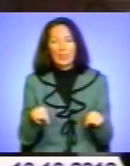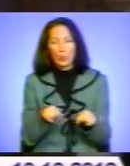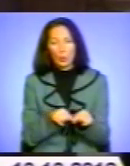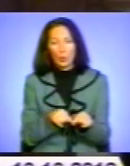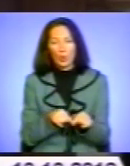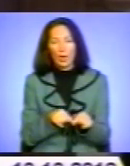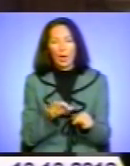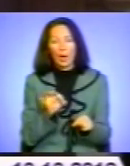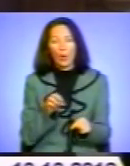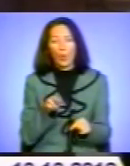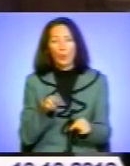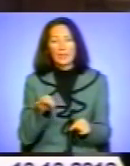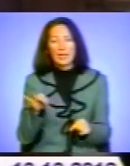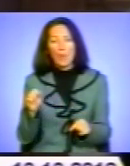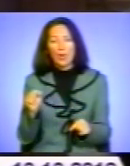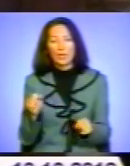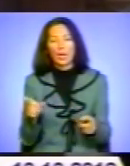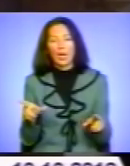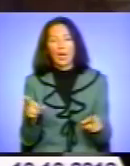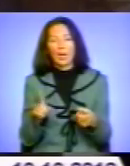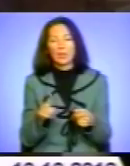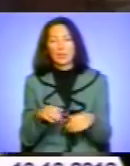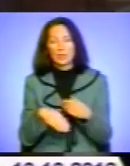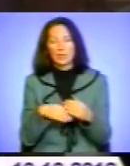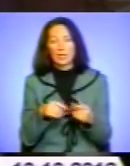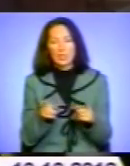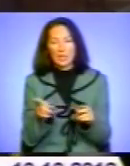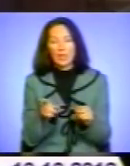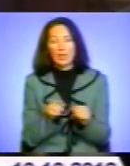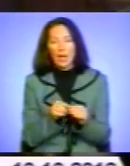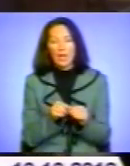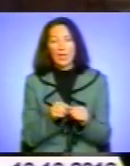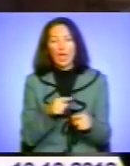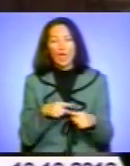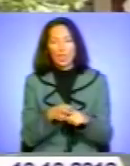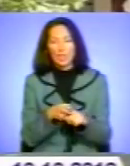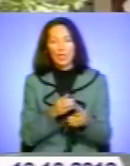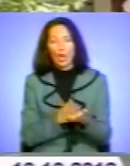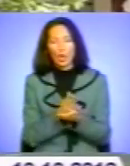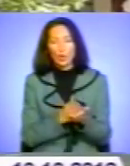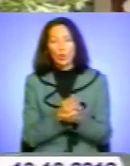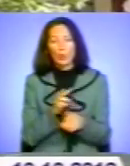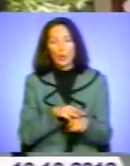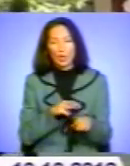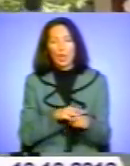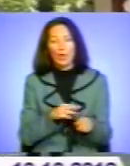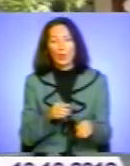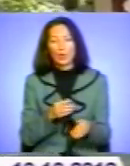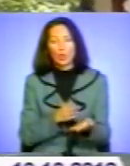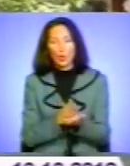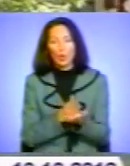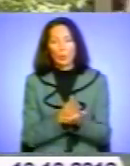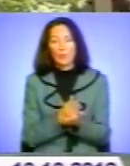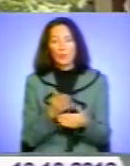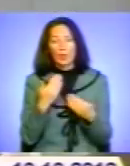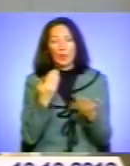оптимальное сочетание и технических служб, и оперативных работников, и патрульно-постовой службы. Крім міліціонерів, прем'єр поспілкувався із